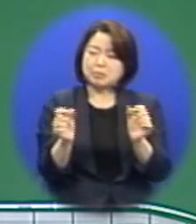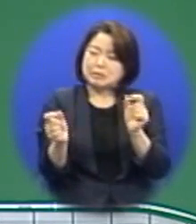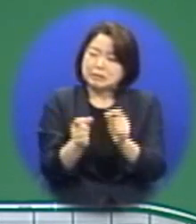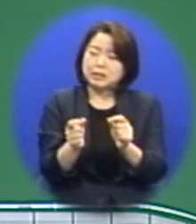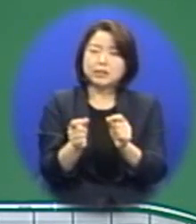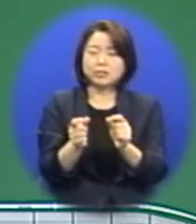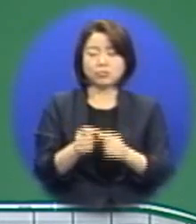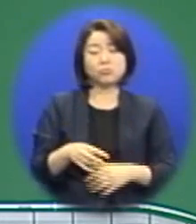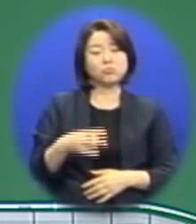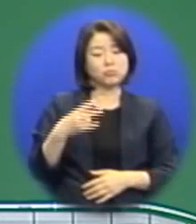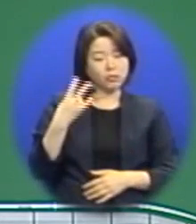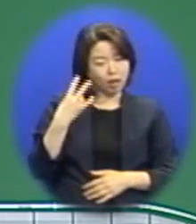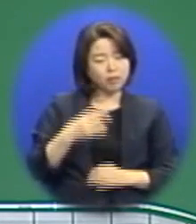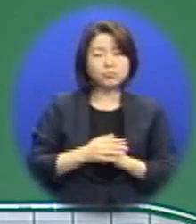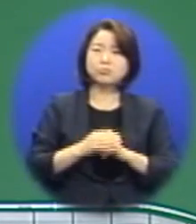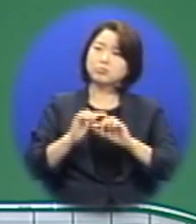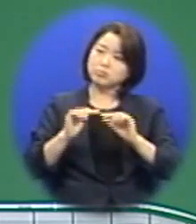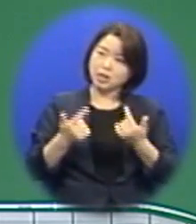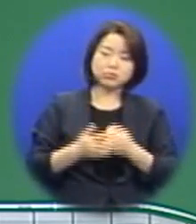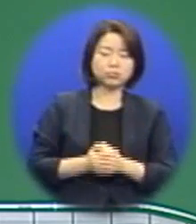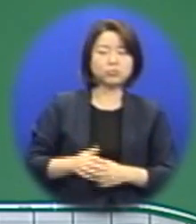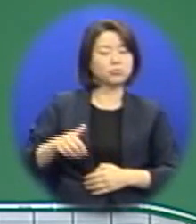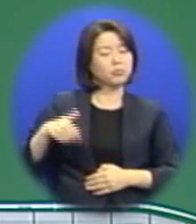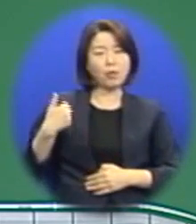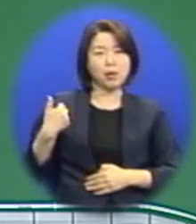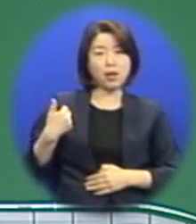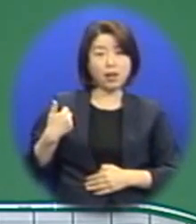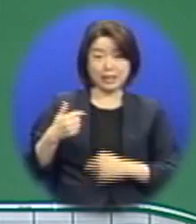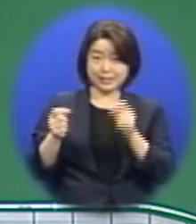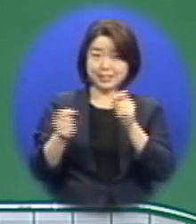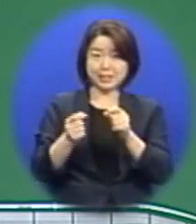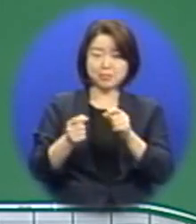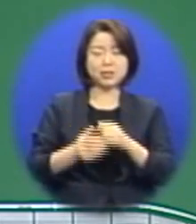예, 아니요, 몰라요, 뭐, 이렇게.